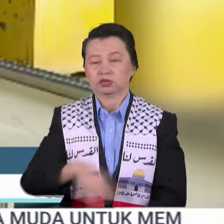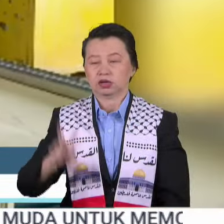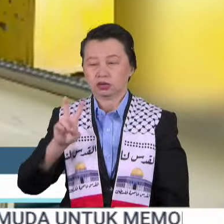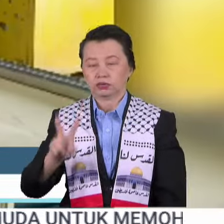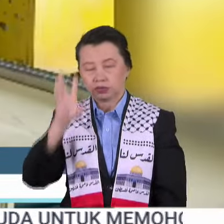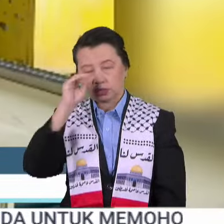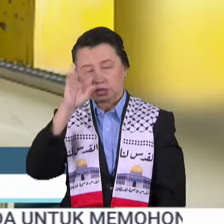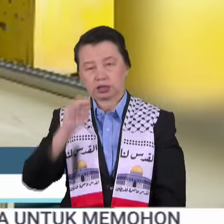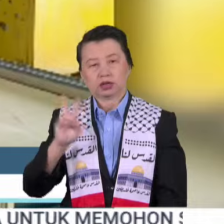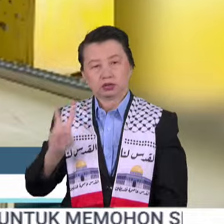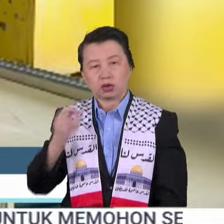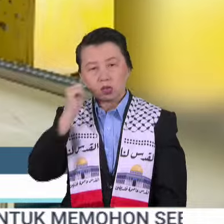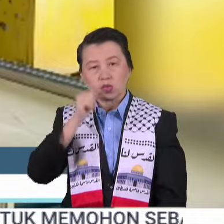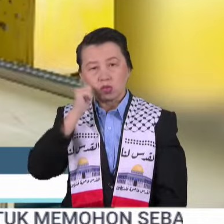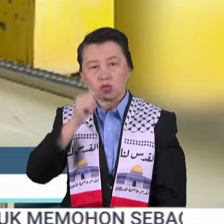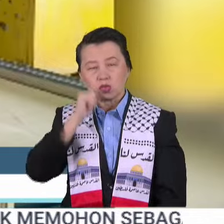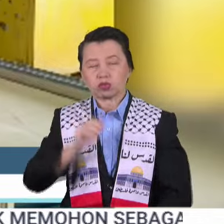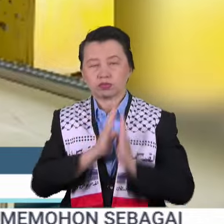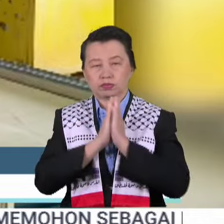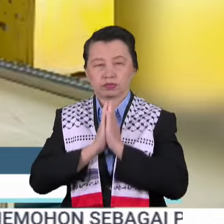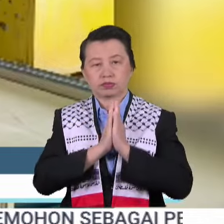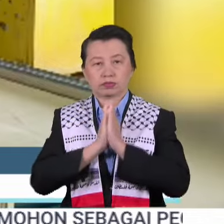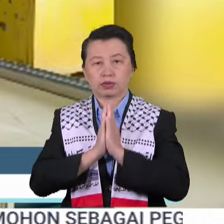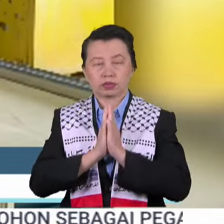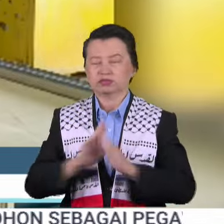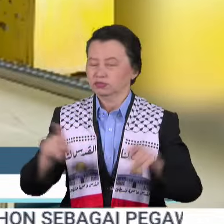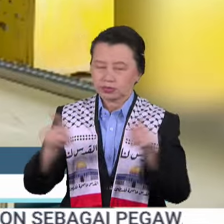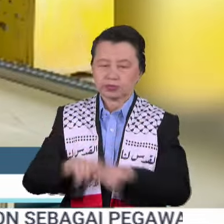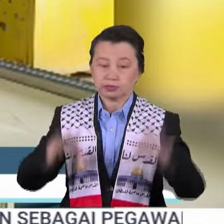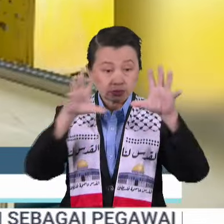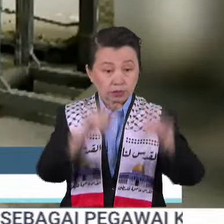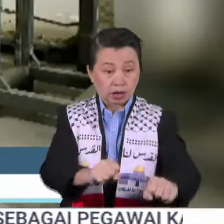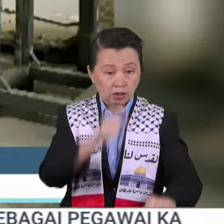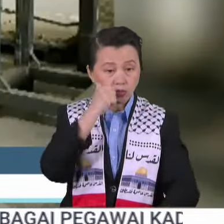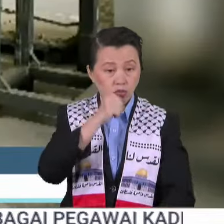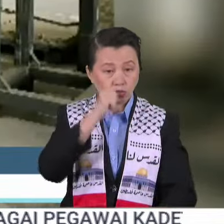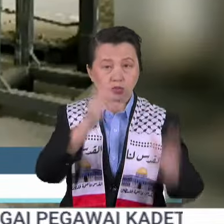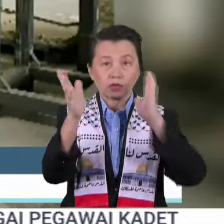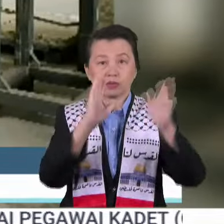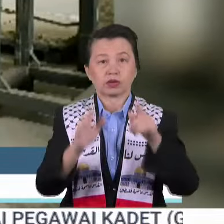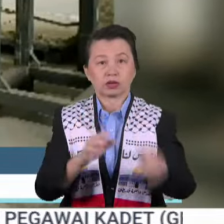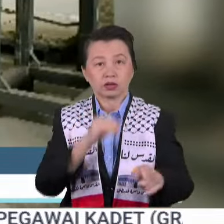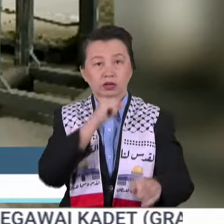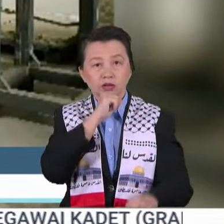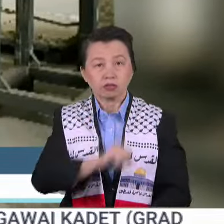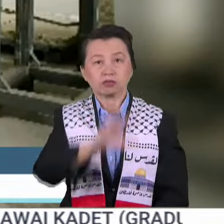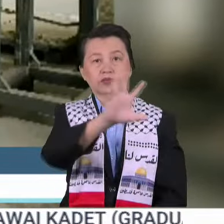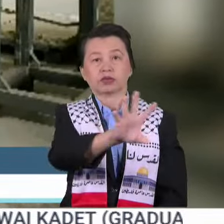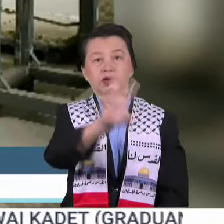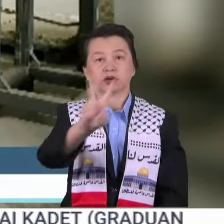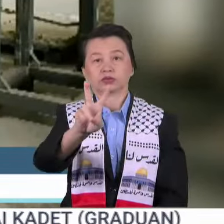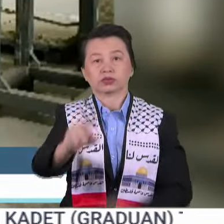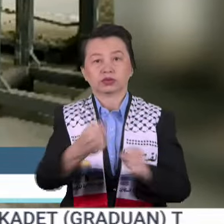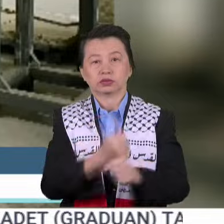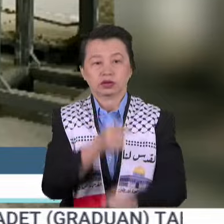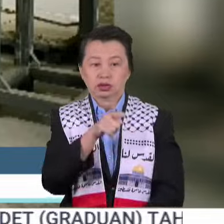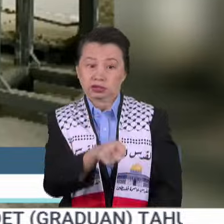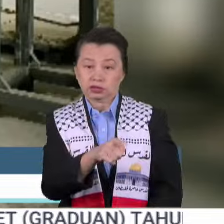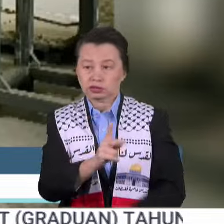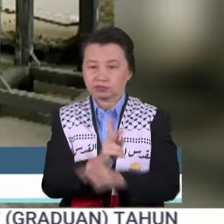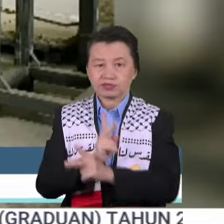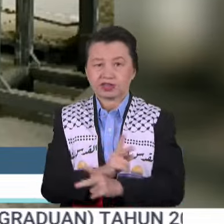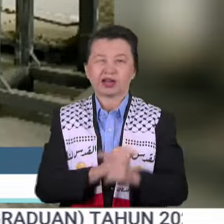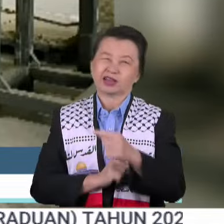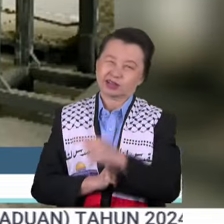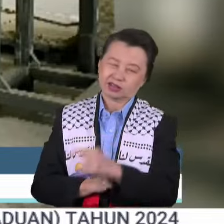2 lelaki dan 2 wanita warga Myanmar. Turut ditahan seorang wanita tempatan berumur 42 tahun kerana melindungi